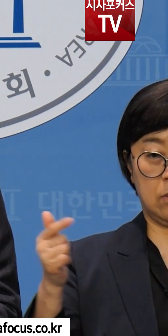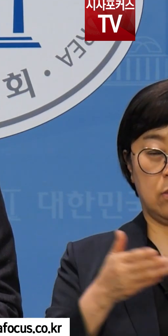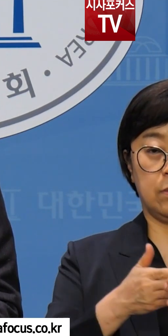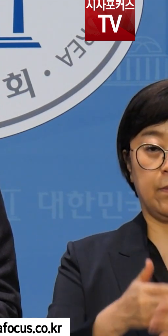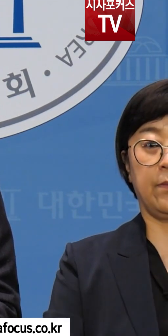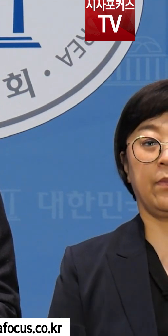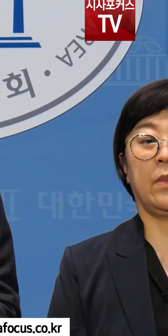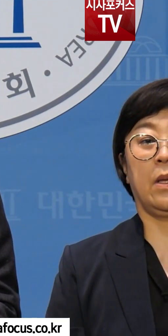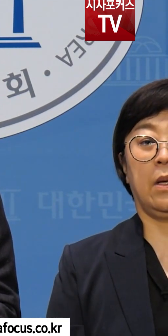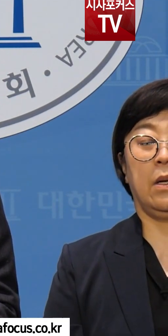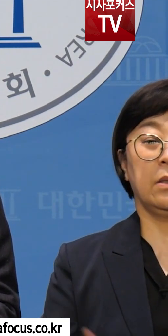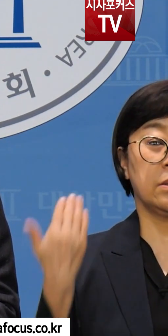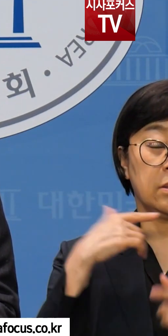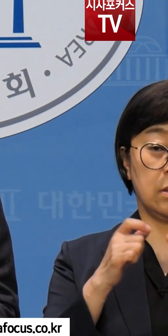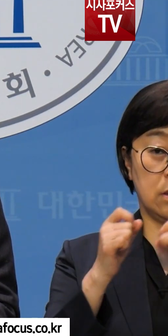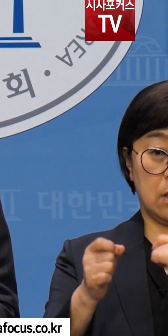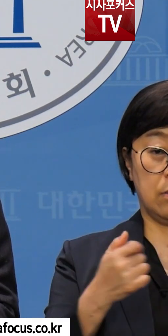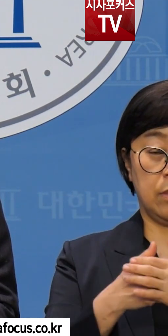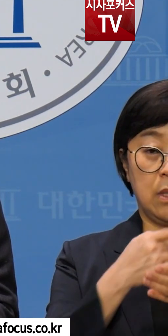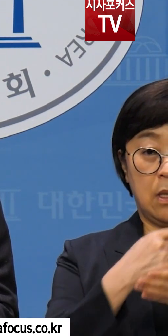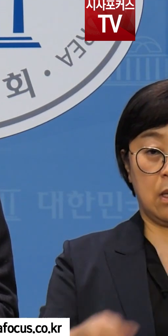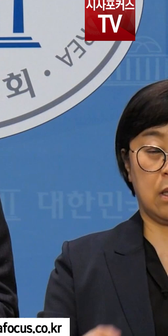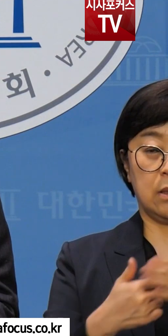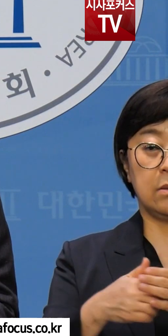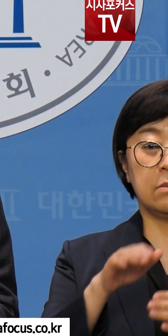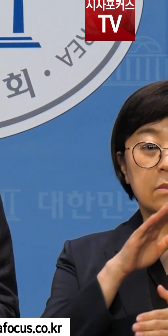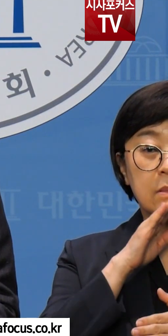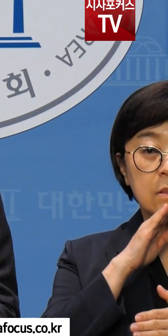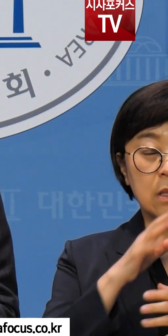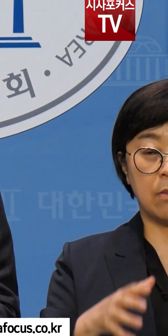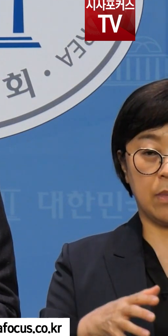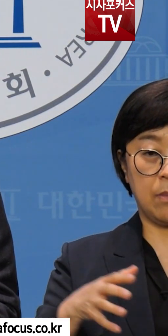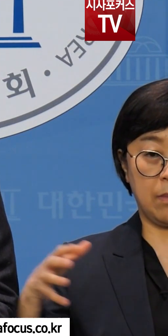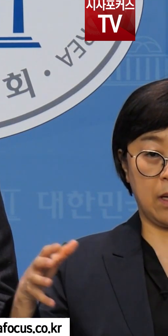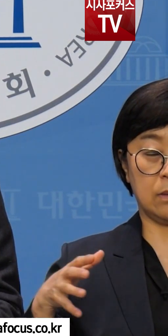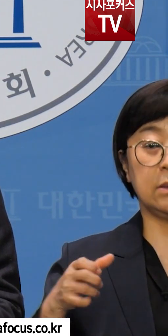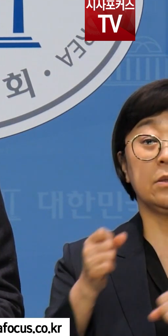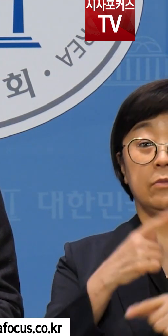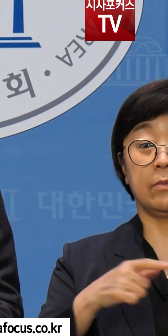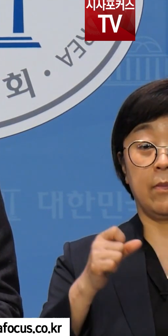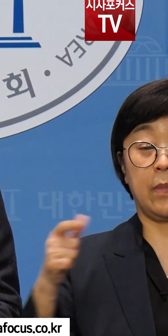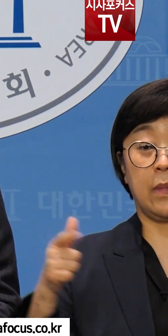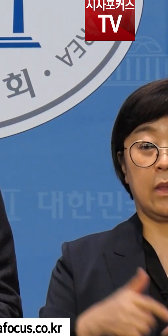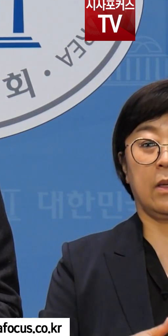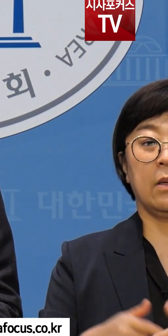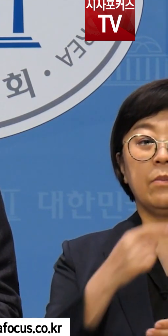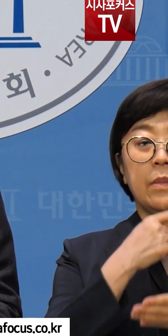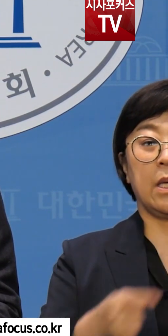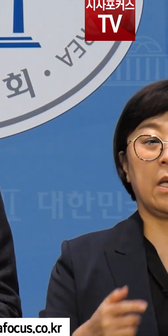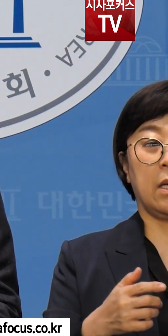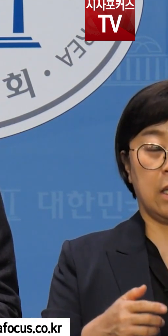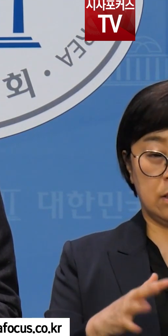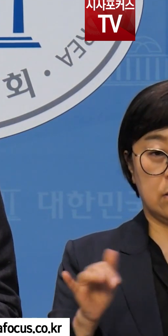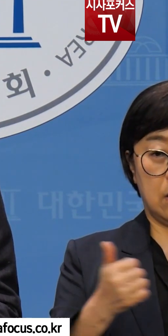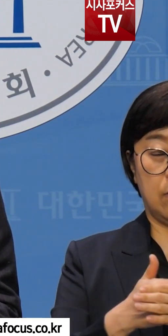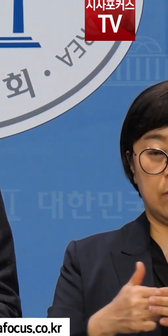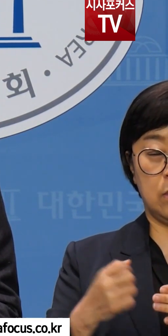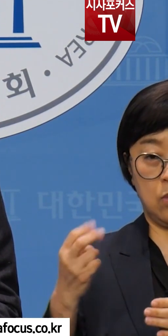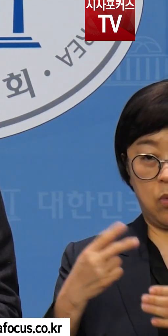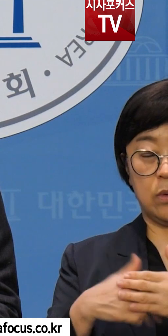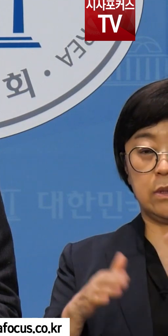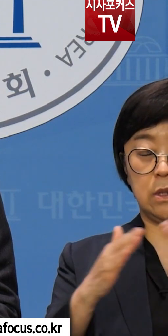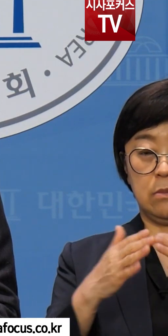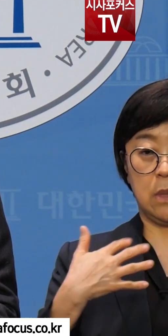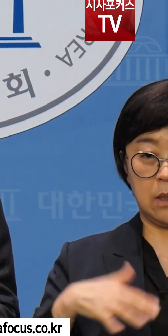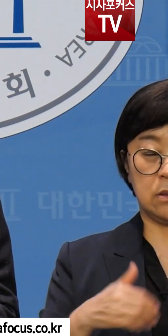요청드리고요. 전세 사기 피해가 정말 갈수록 눈덩이처럼 커지고 있는데요. 이 피해를 입으신 분들을 비롯한